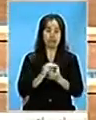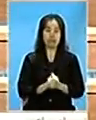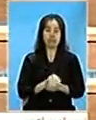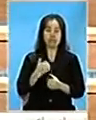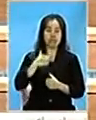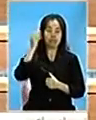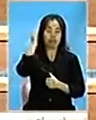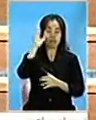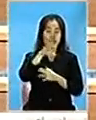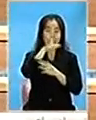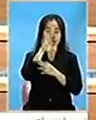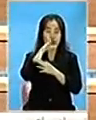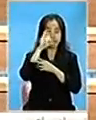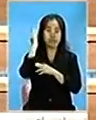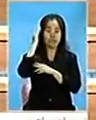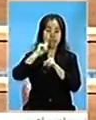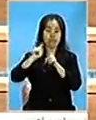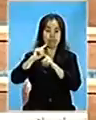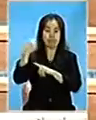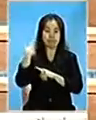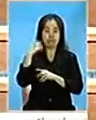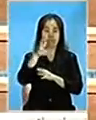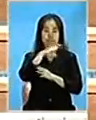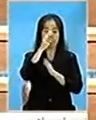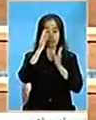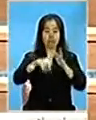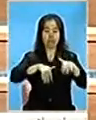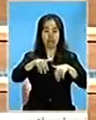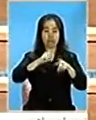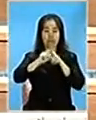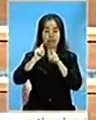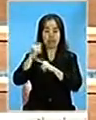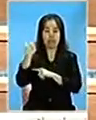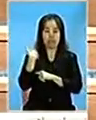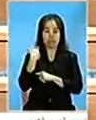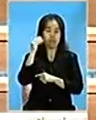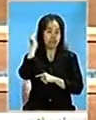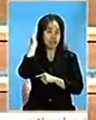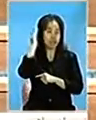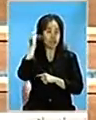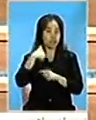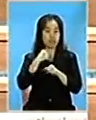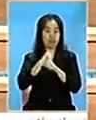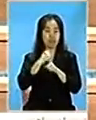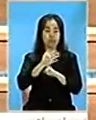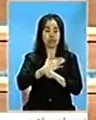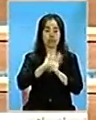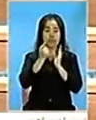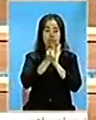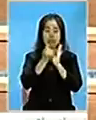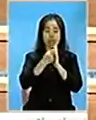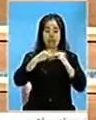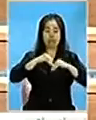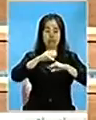ณาชวนเชื่อหลอกลวงพ่อแม่พี่น้องประชาชนให้เชื่อในสิ่งที่ออกจากสถ